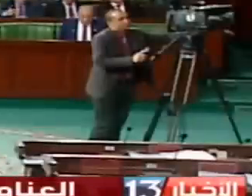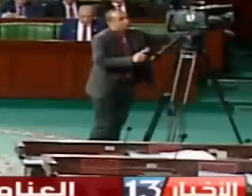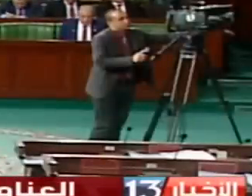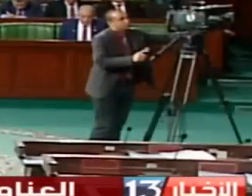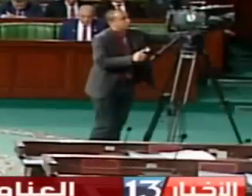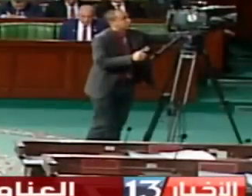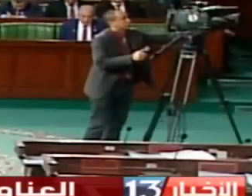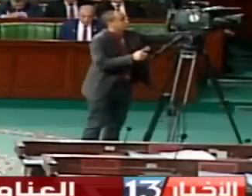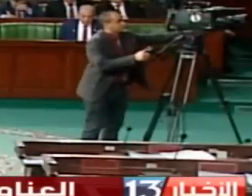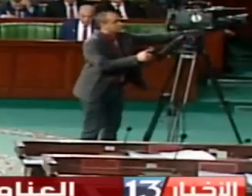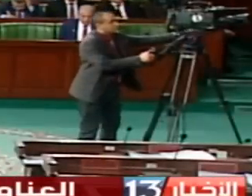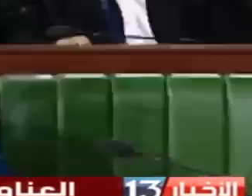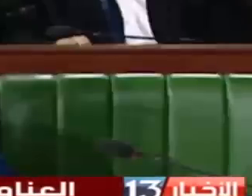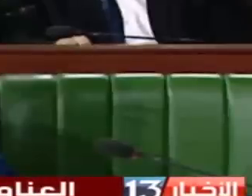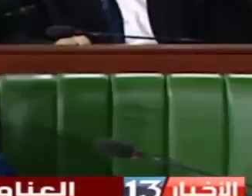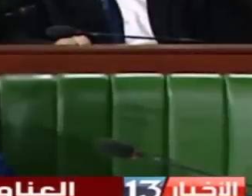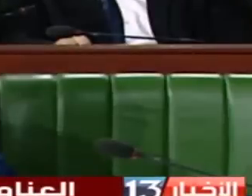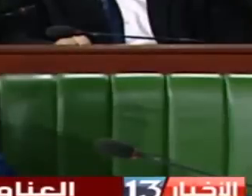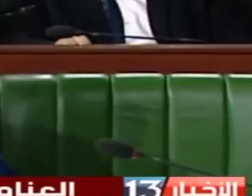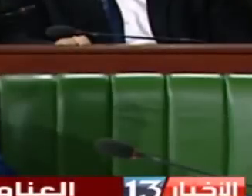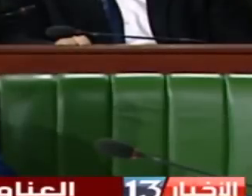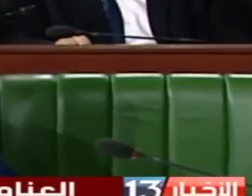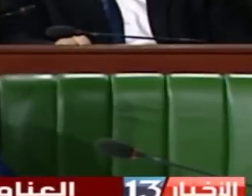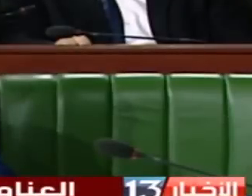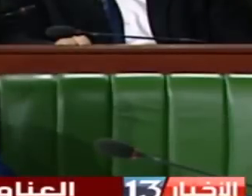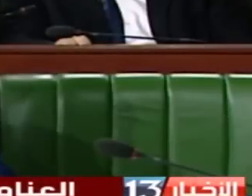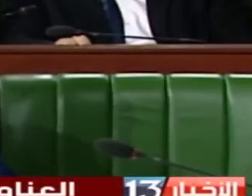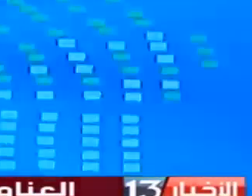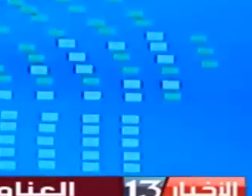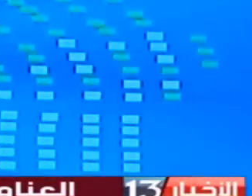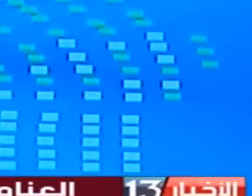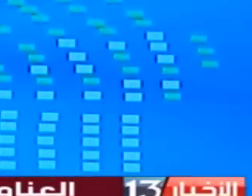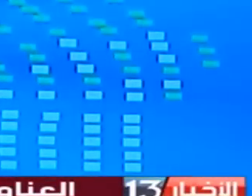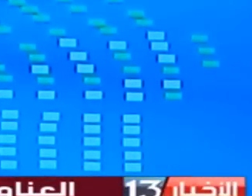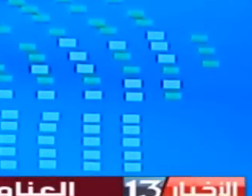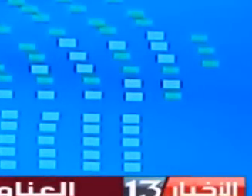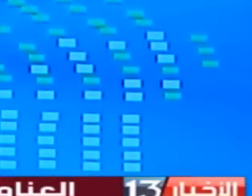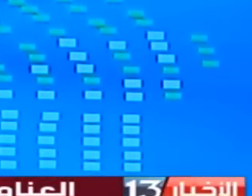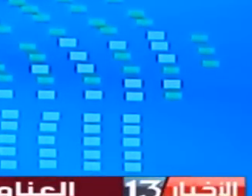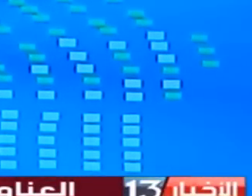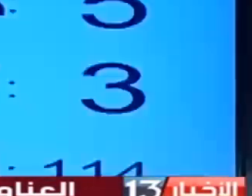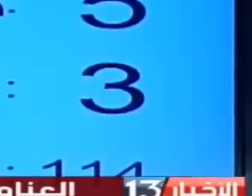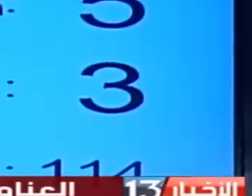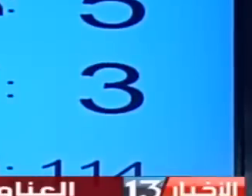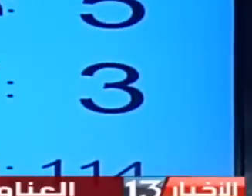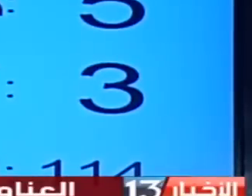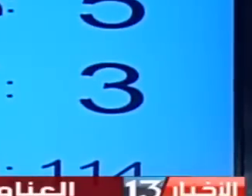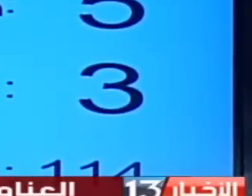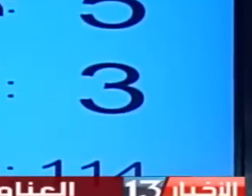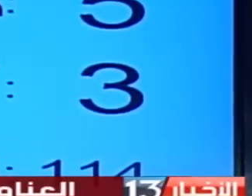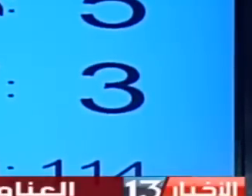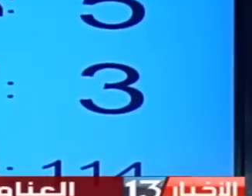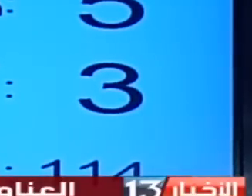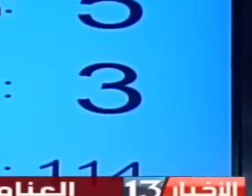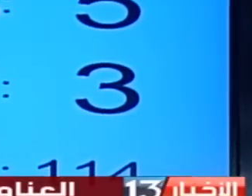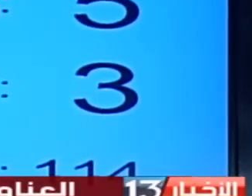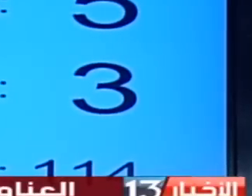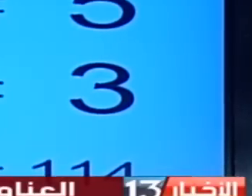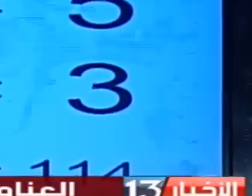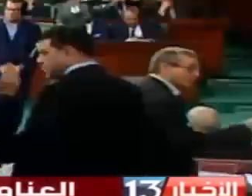الكبرى المصادقه على مشروعي قانونين تتعلقان بالمساهمه في تمويل الجيل الثاني من برنامج تهذيب الاحياء